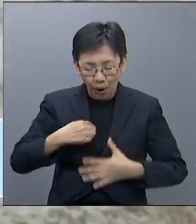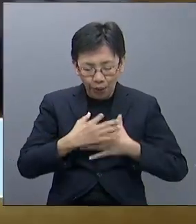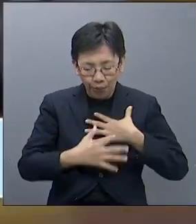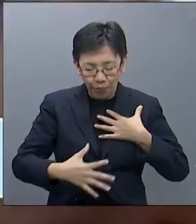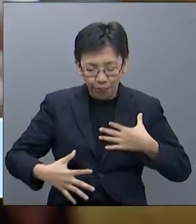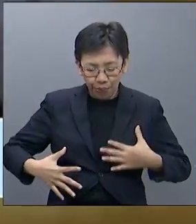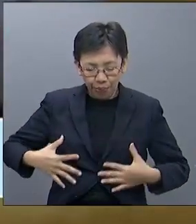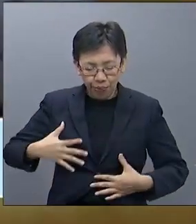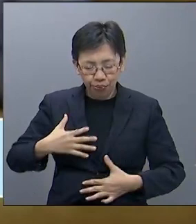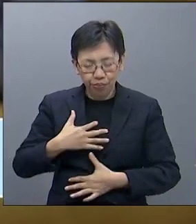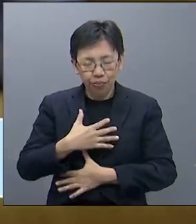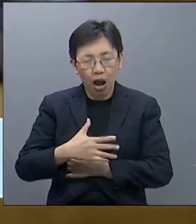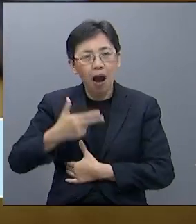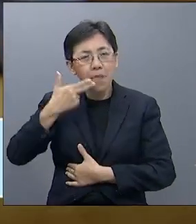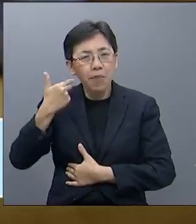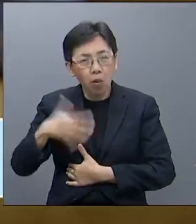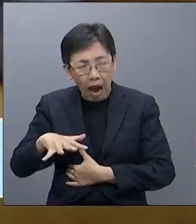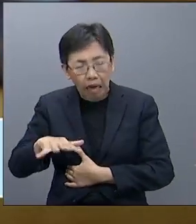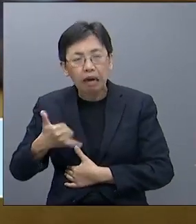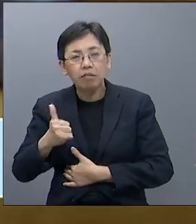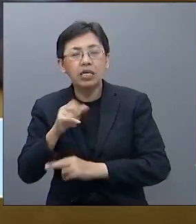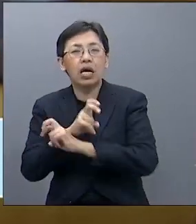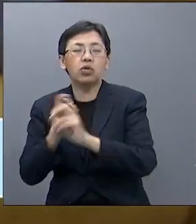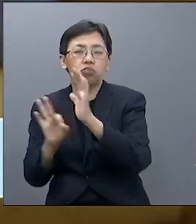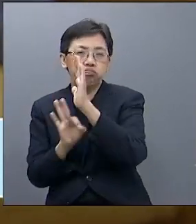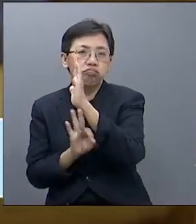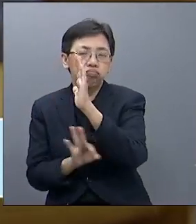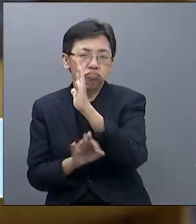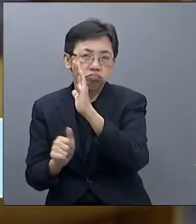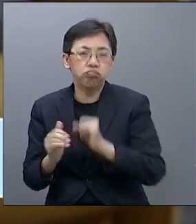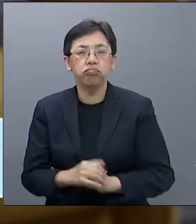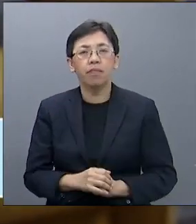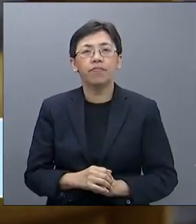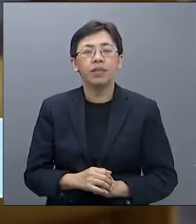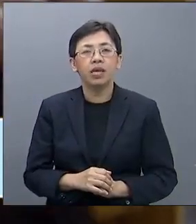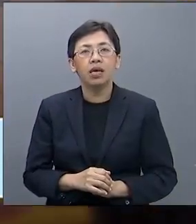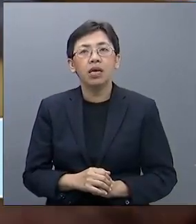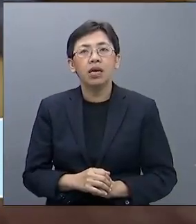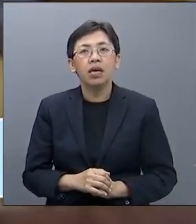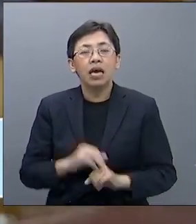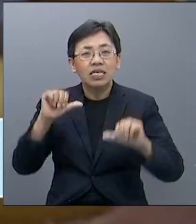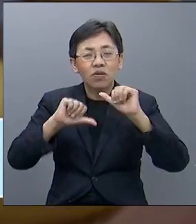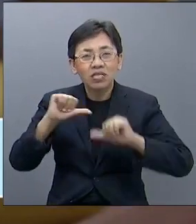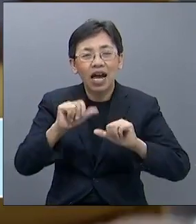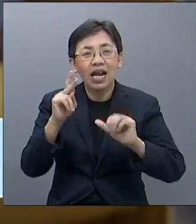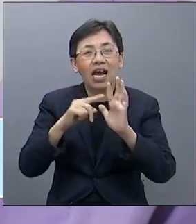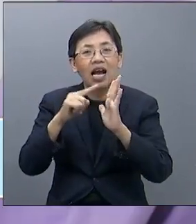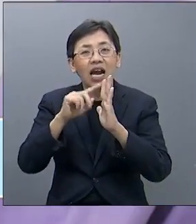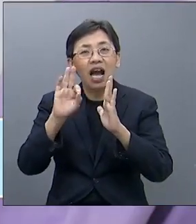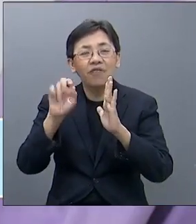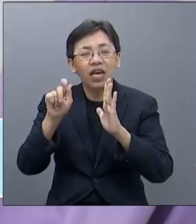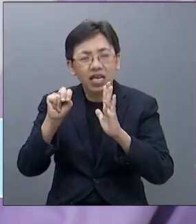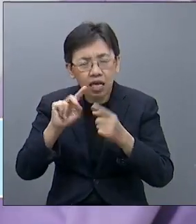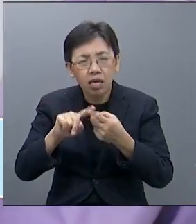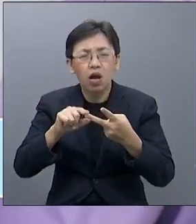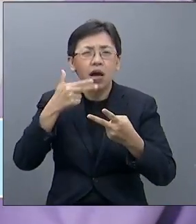มันก็เกี่ยวโยงกันหมดนะ ค่ะถ้าฟังแบบนี้เนี่ยคุณหมอบอกว่าคาร์บอเนตก็เกี่ยวคาเฟอีนก็เกี่ยว น้ำตาลก ็เกี่ยวสม